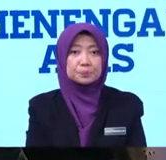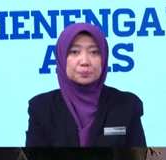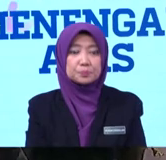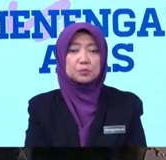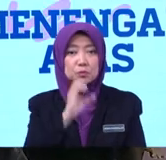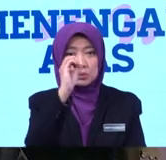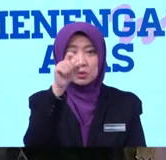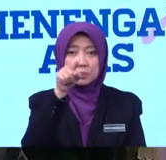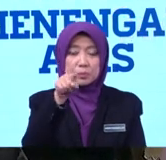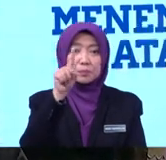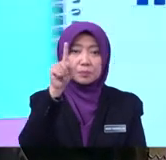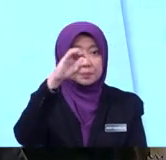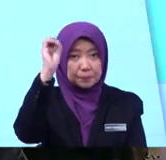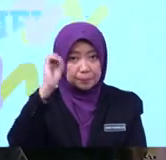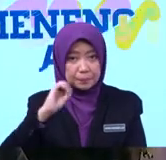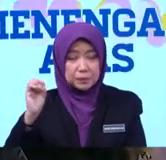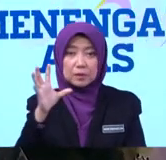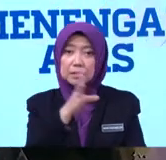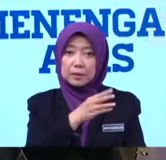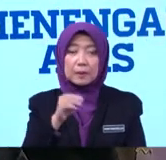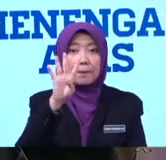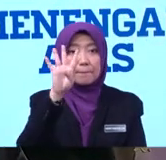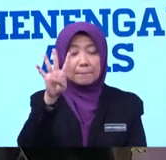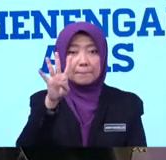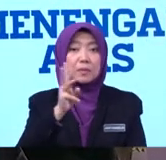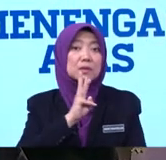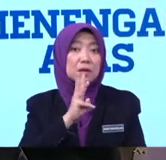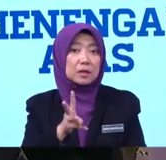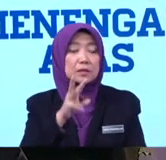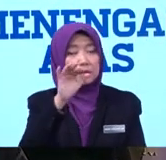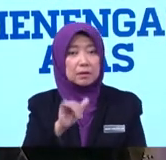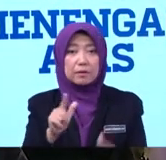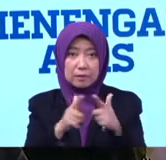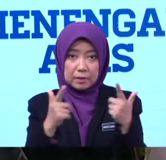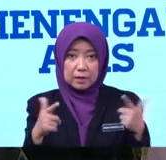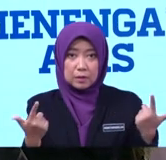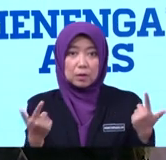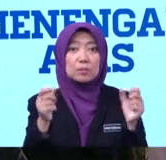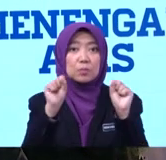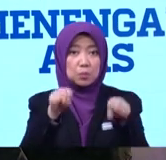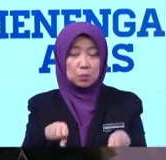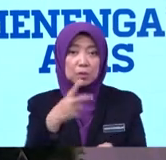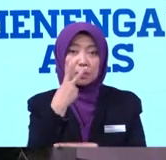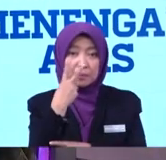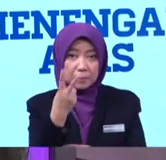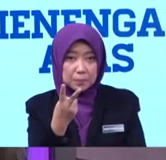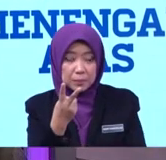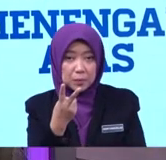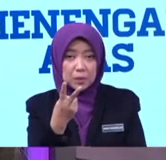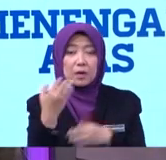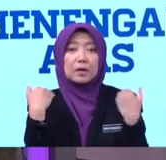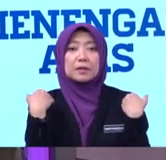kosong pembelahan satu platos dan 4 sampel air yang berlainan lebih nampak ada sampel